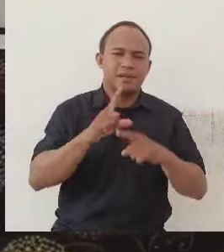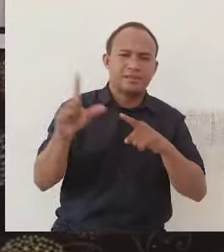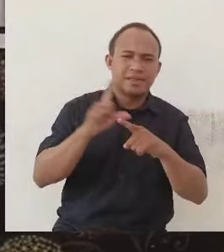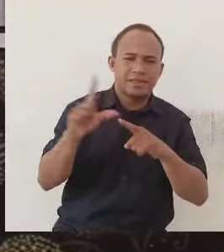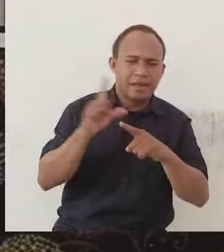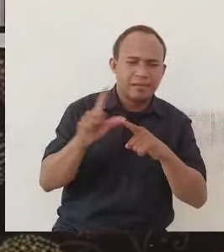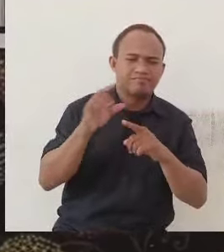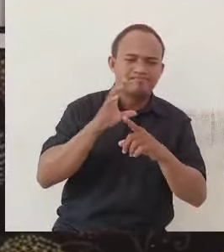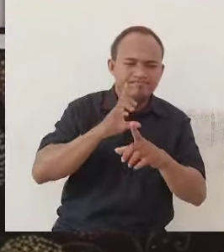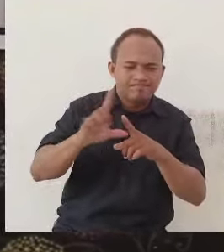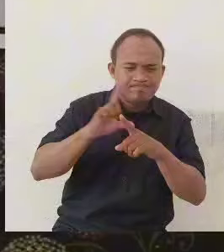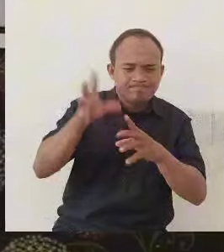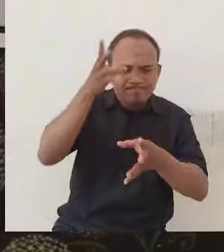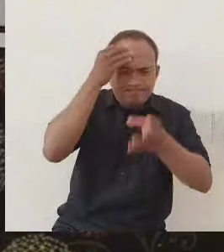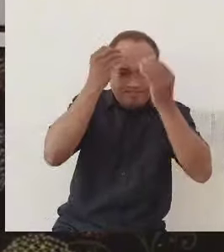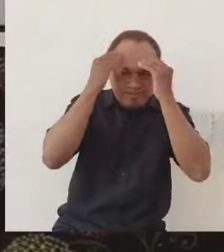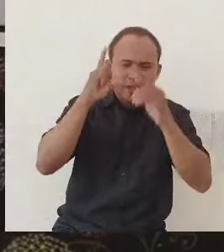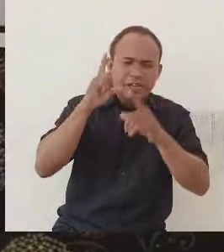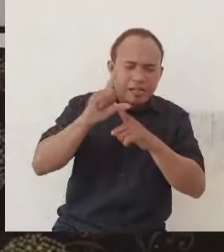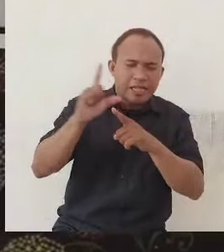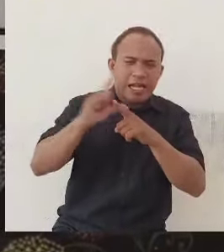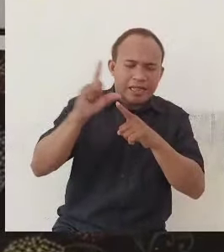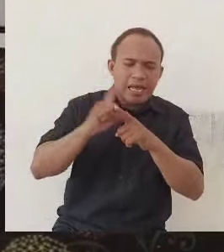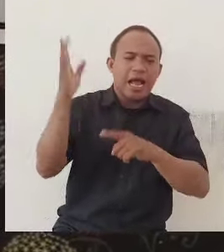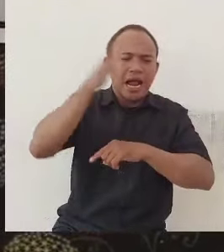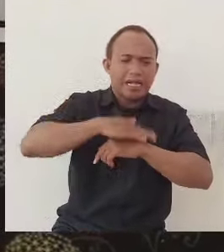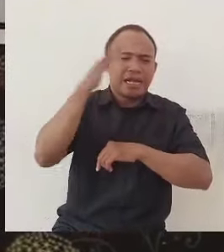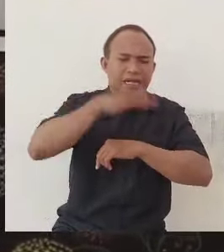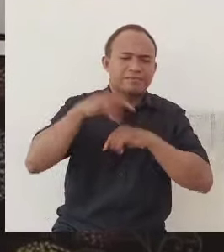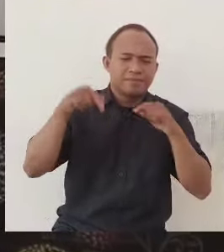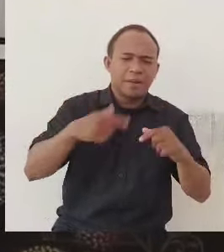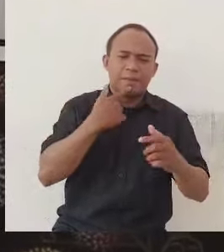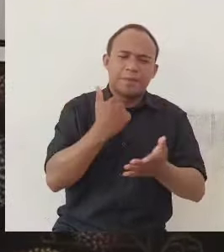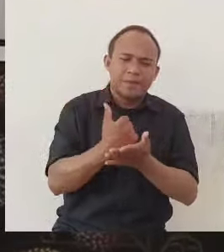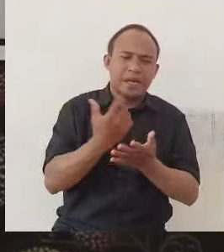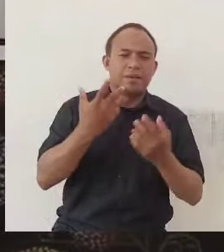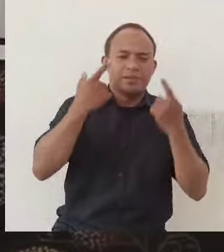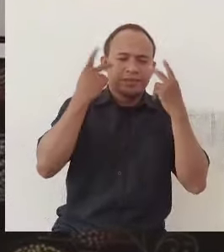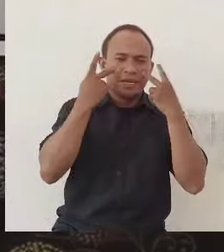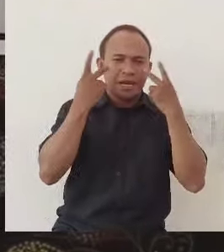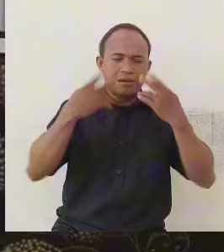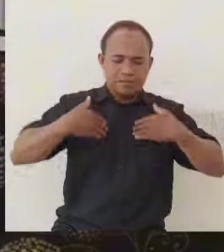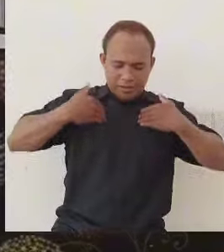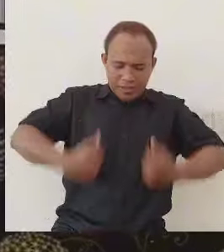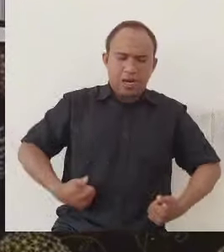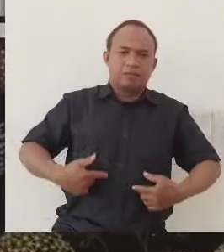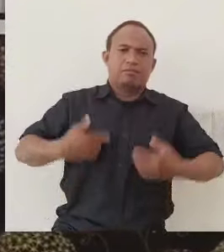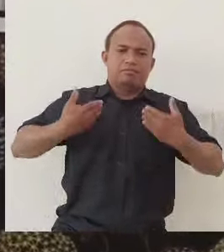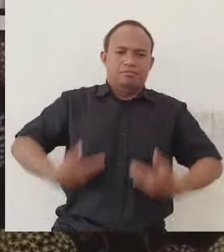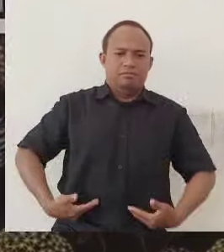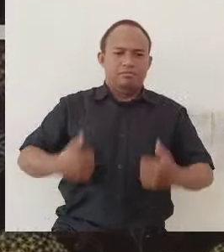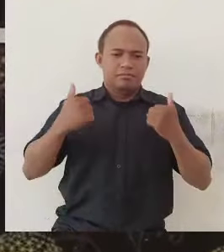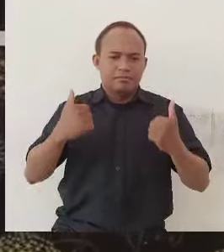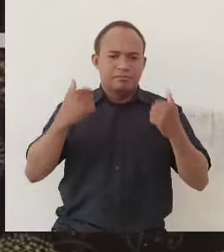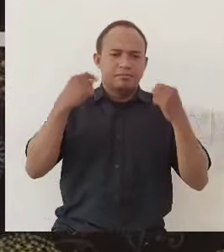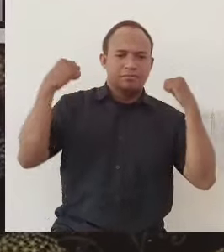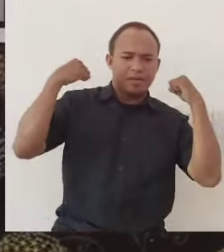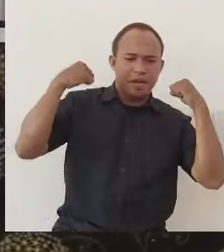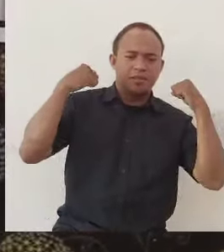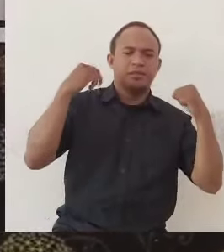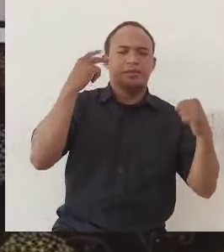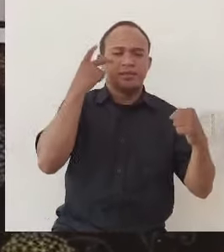selalu bisa berlatih sampai dengan hari H pertandingannya dan juga menjaga kesehatan.